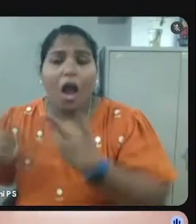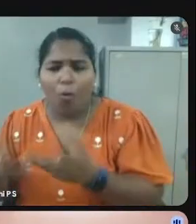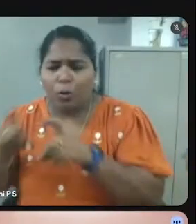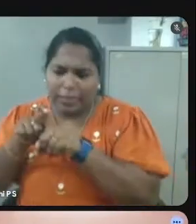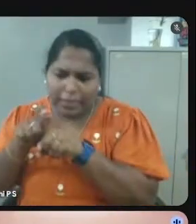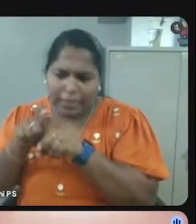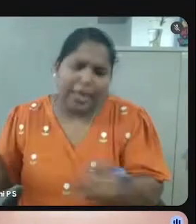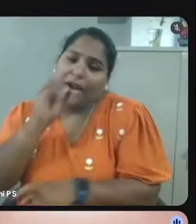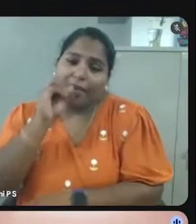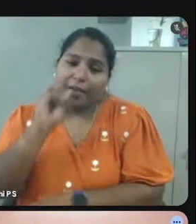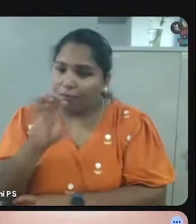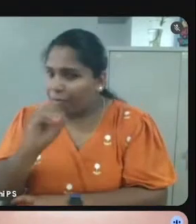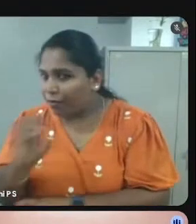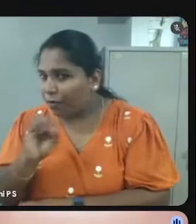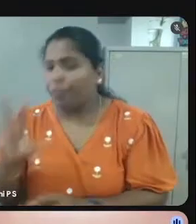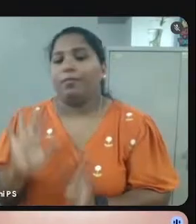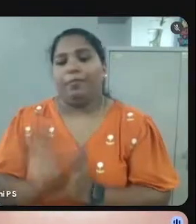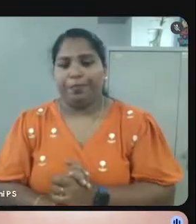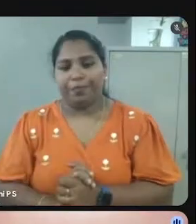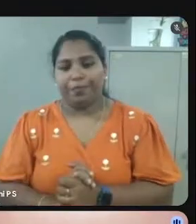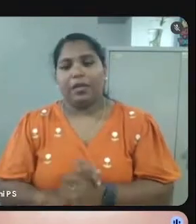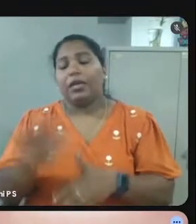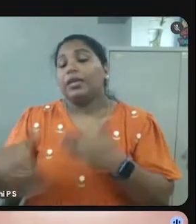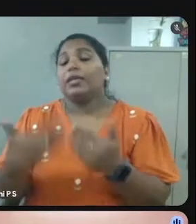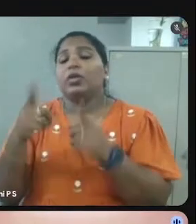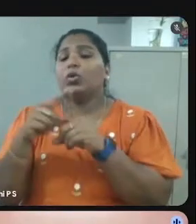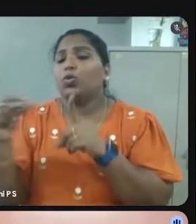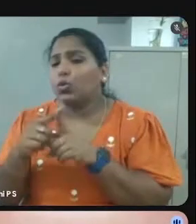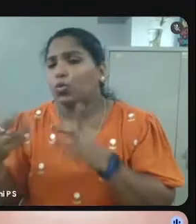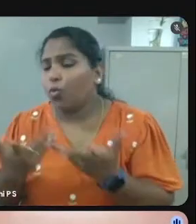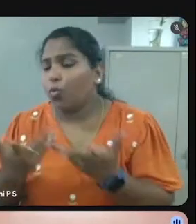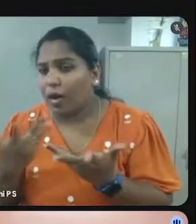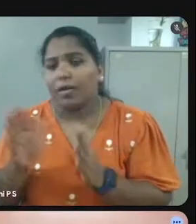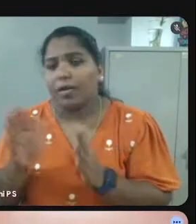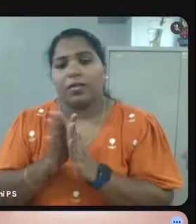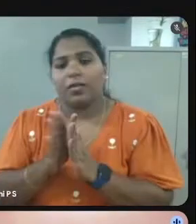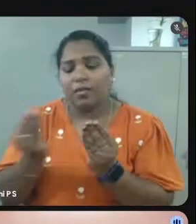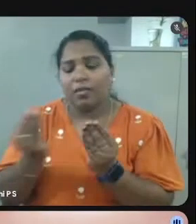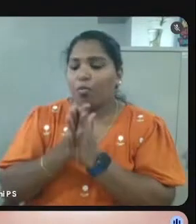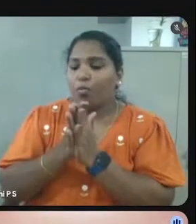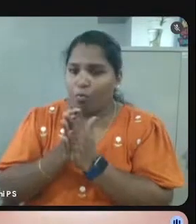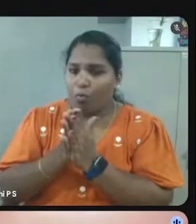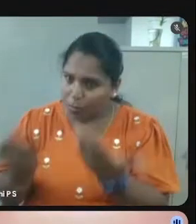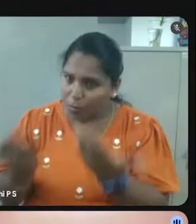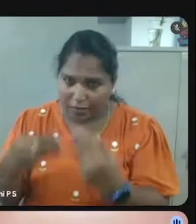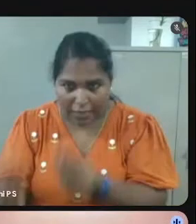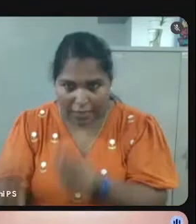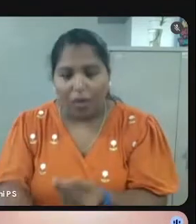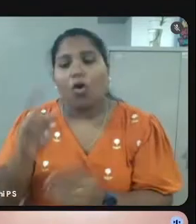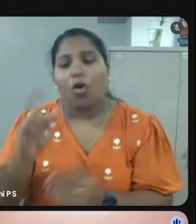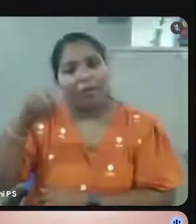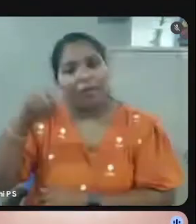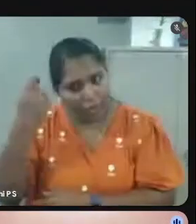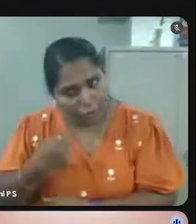വളരെ പോസിറ്റീവ് മാറ്റർ ആണ്. പിന്നെ ഇത് എന്തൊക്കെ ചെയ്യുന്നത്, അവർ വളരെ കുറച്ച് ബുക്സോടെയും വീഡിയോസോടെയും